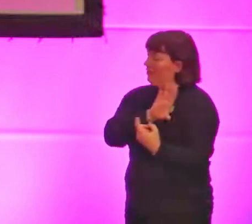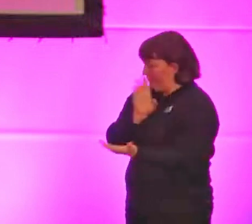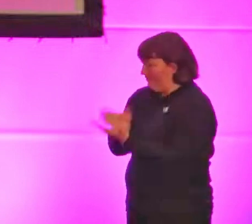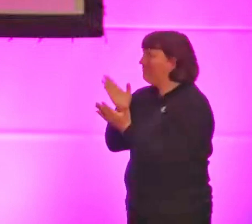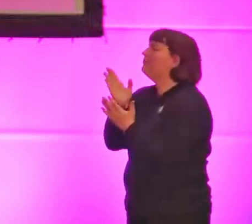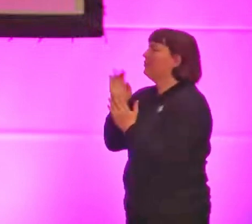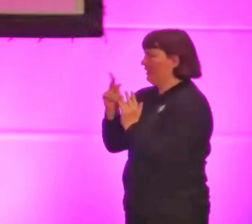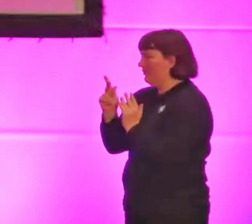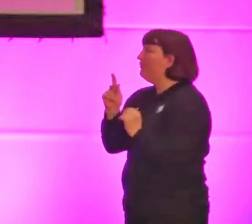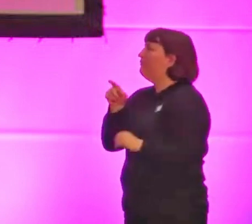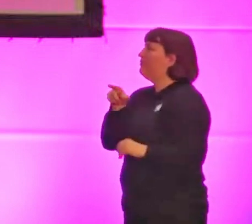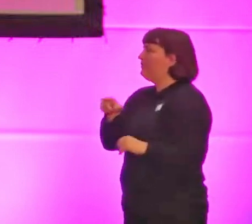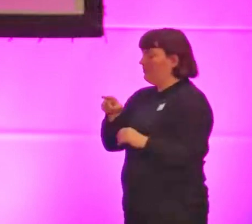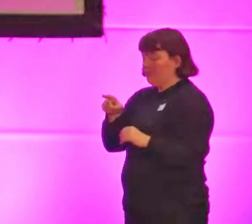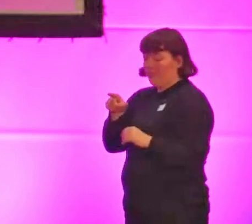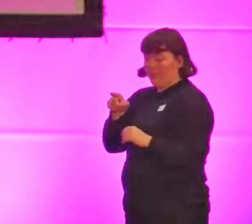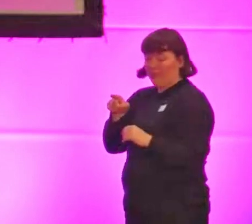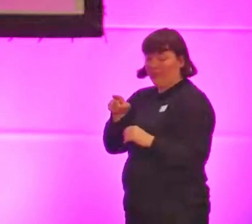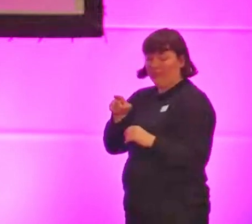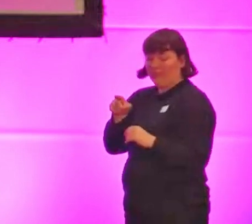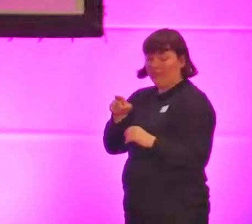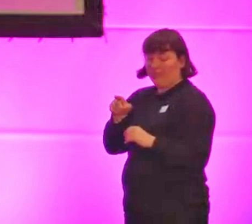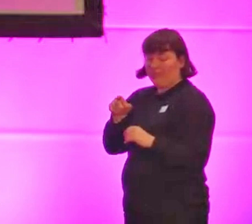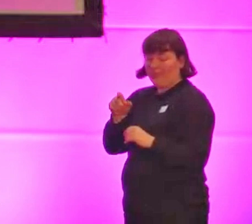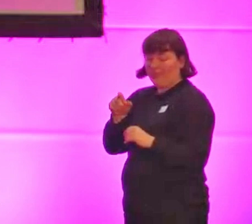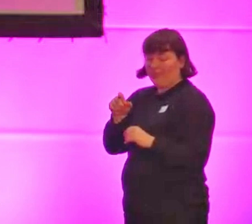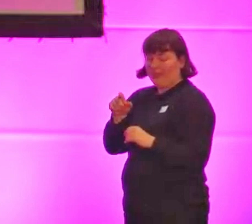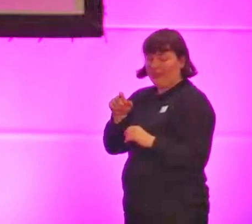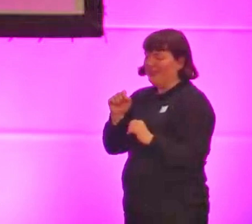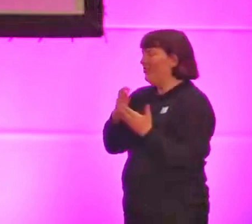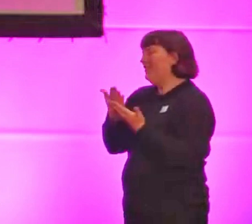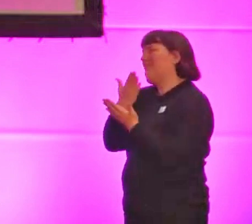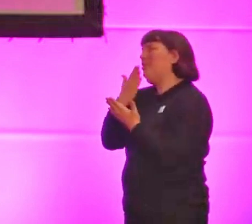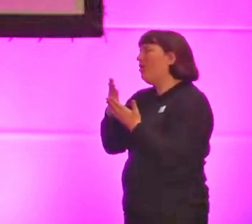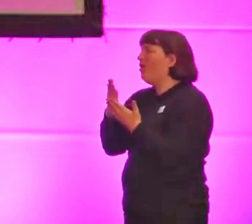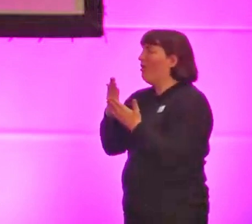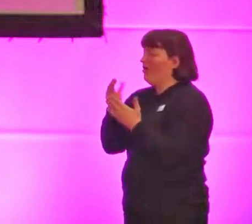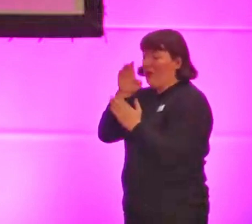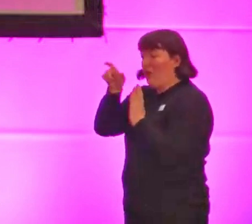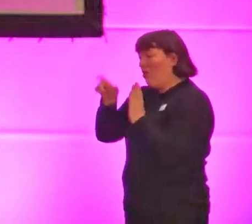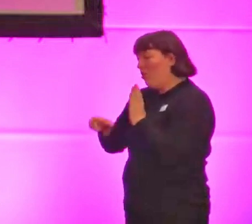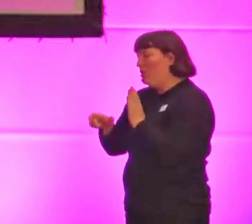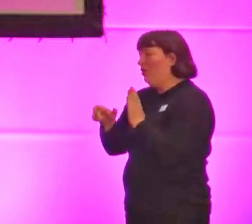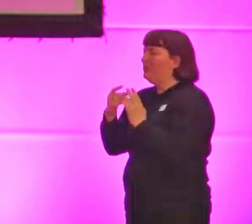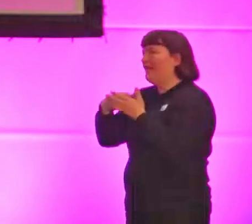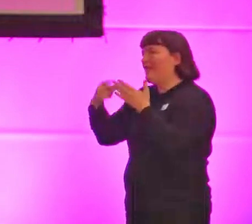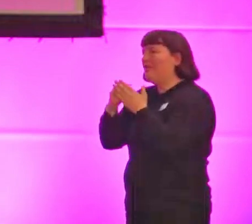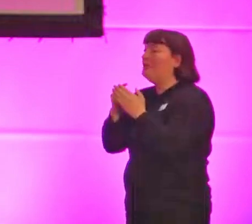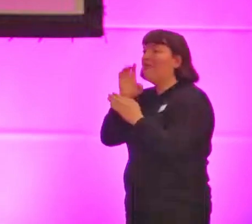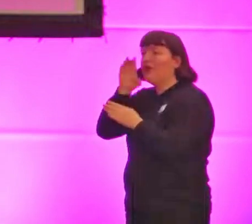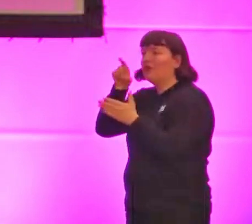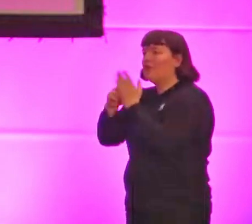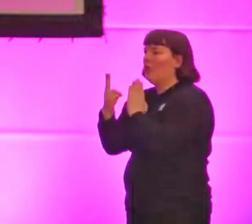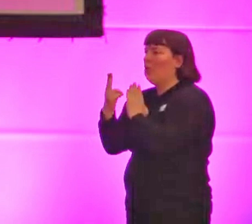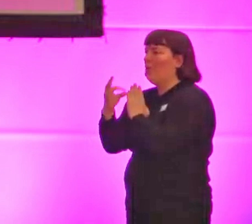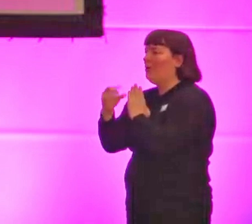slutsats. Men det är nämligen så att, och det hade inte varit schysst att förhöra honom, som det heter upplysningsvis, alltså